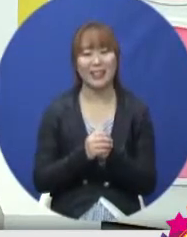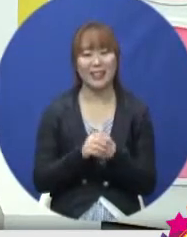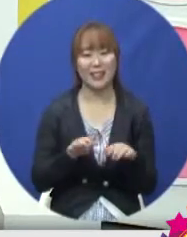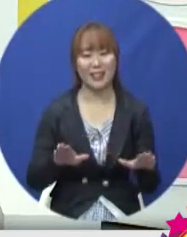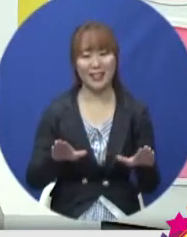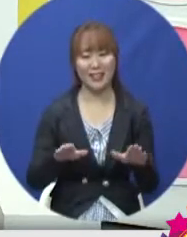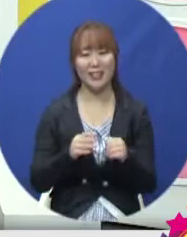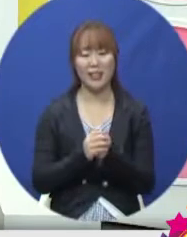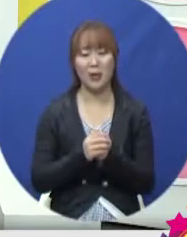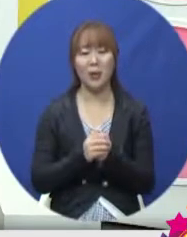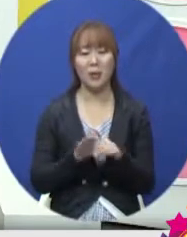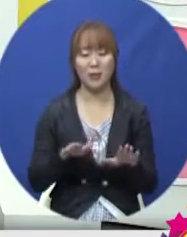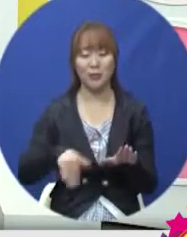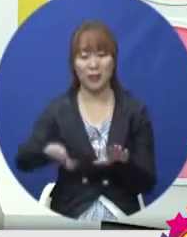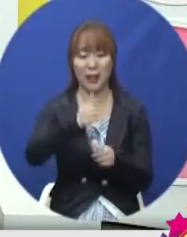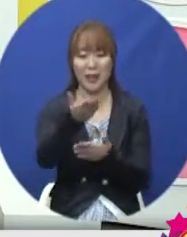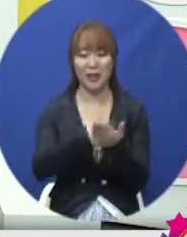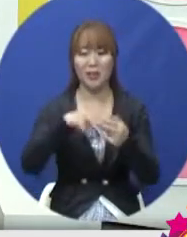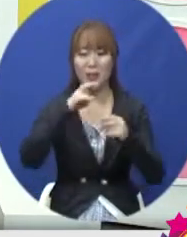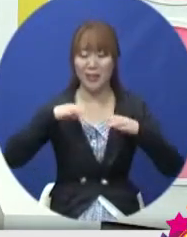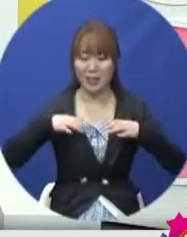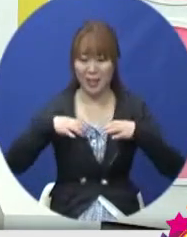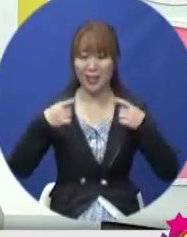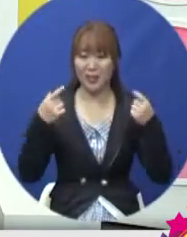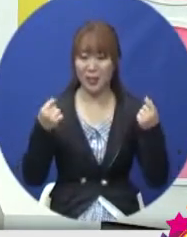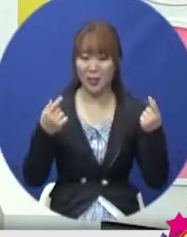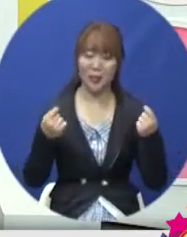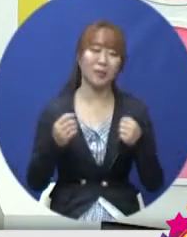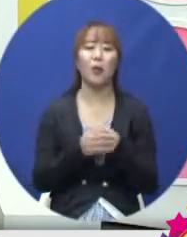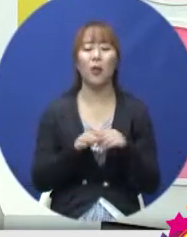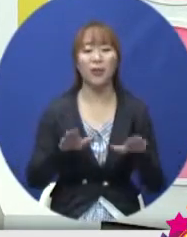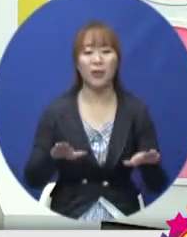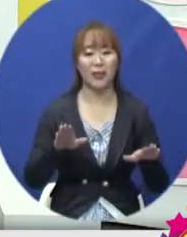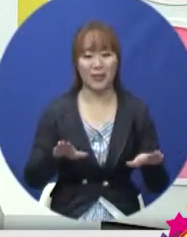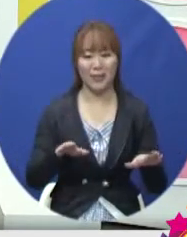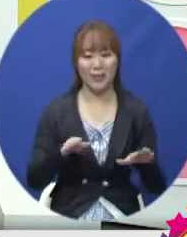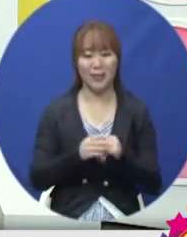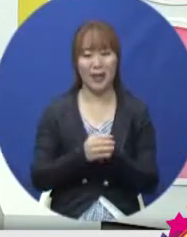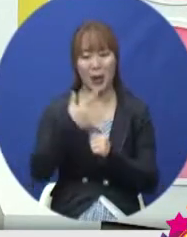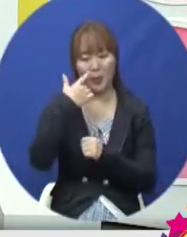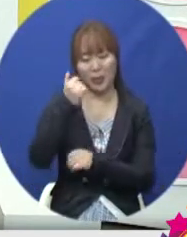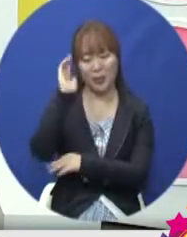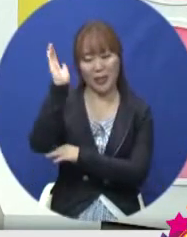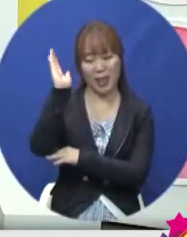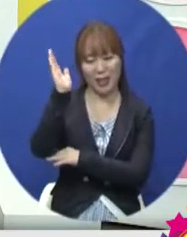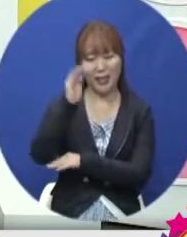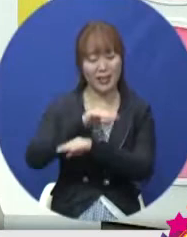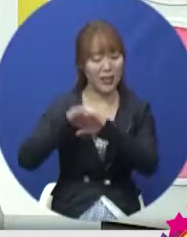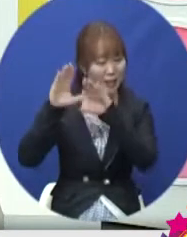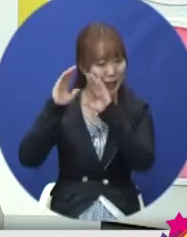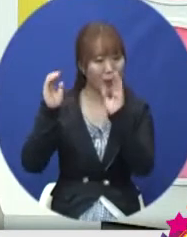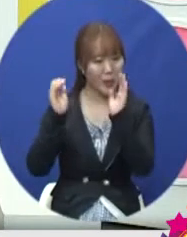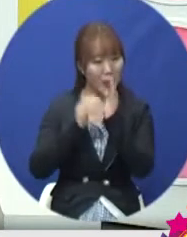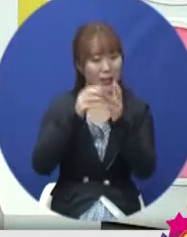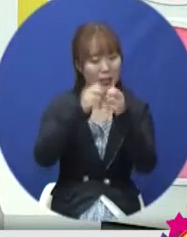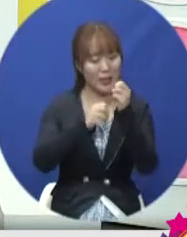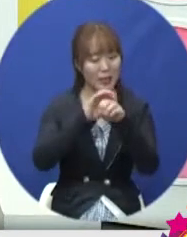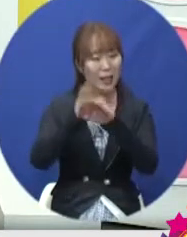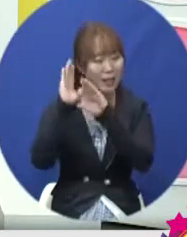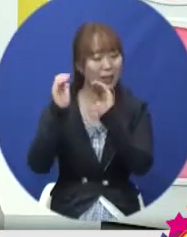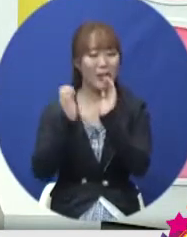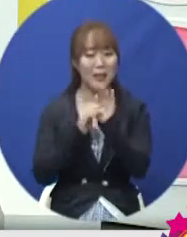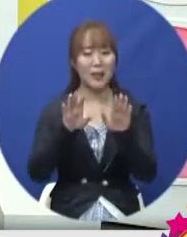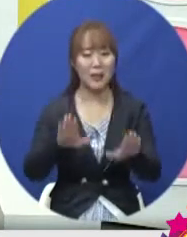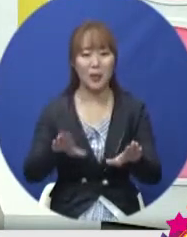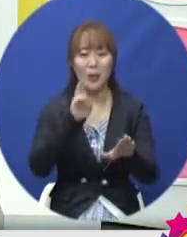시간이 네네. 일단은 오늘 저희 나눔 노래 자랑인 만큼 네. 오늘은 여기서 아버님의 또 말씀 잘 들었고 시도 잘 들었으니까 노래를